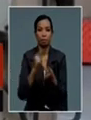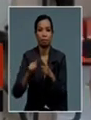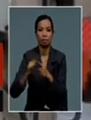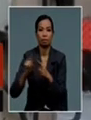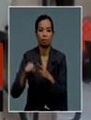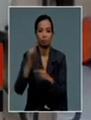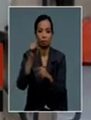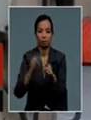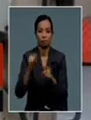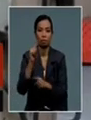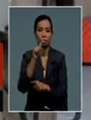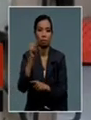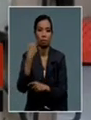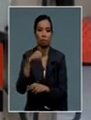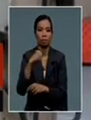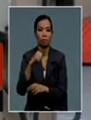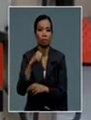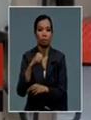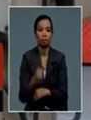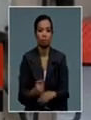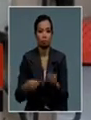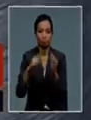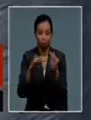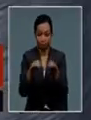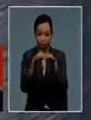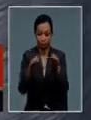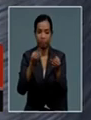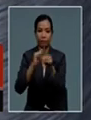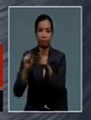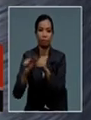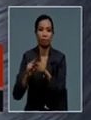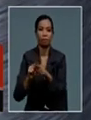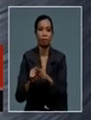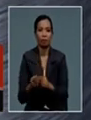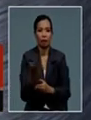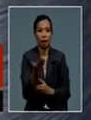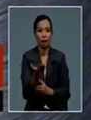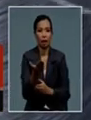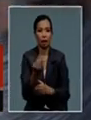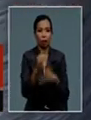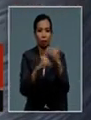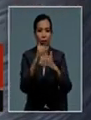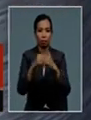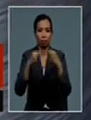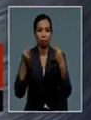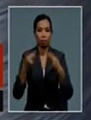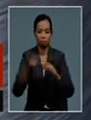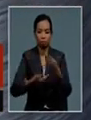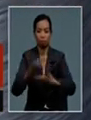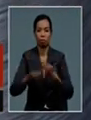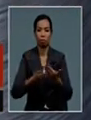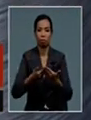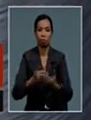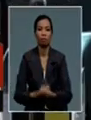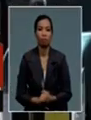อยละ10นะครับ ใช่ค่ะมาตรการตอบโต้ต่างๆที่เกิดขึ้นนี่นะคะหลายคนมองว่านี่อาจจะนำไปสู่การเกิดสงครามการค้าเกิดขึ้